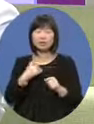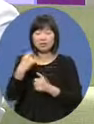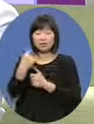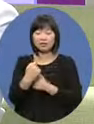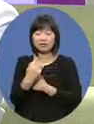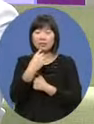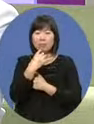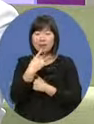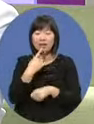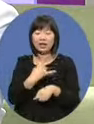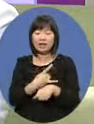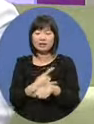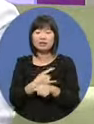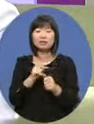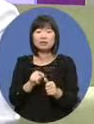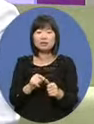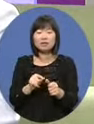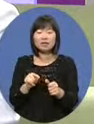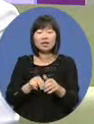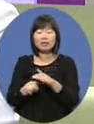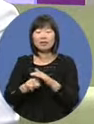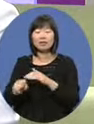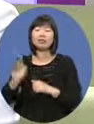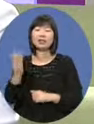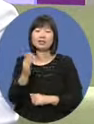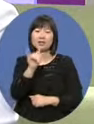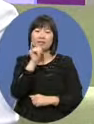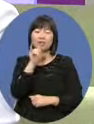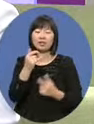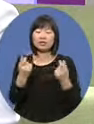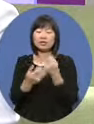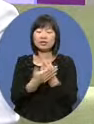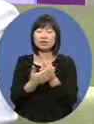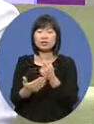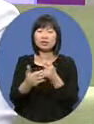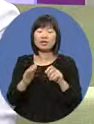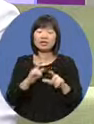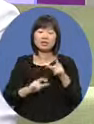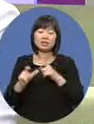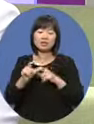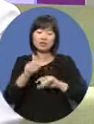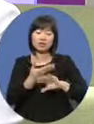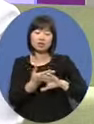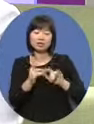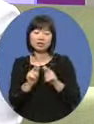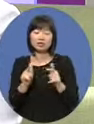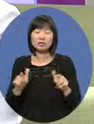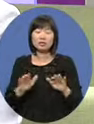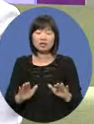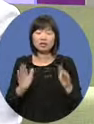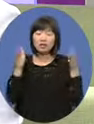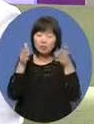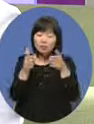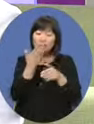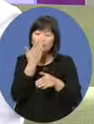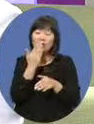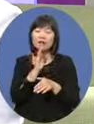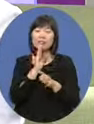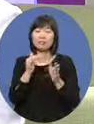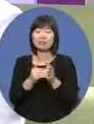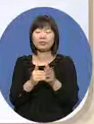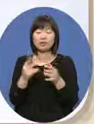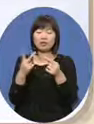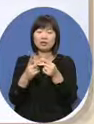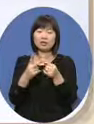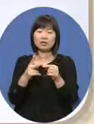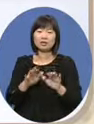엄마 지시만 내리는 존재야. 하게 자꾸 피하게 됩니다. 네. 그렇기 때문에 좀 더 다른 것들로 아이들이 좀 몰입을 할 수 있게 되고요. 그다음에